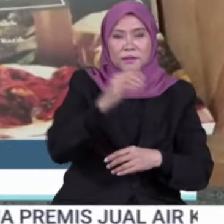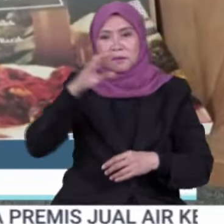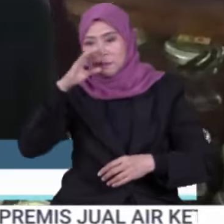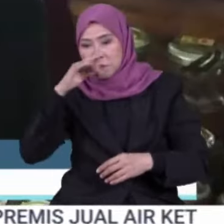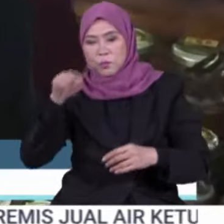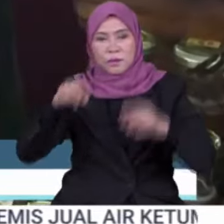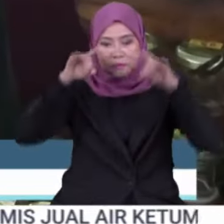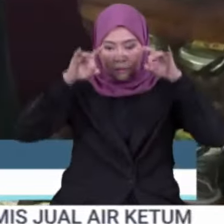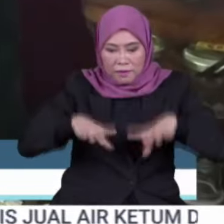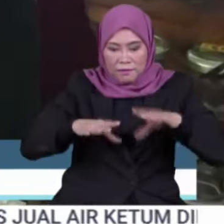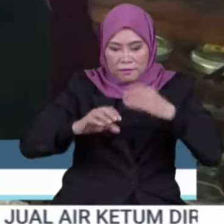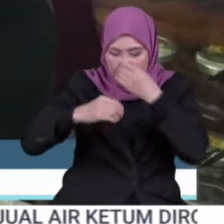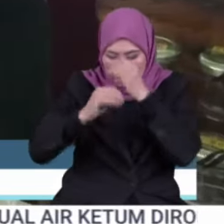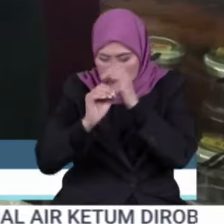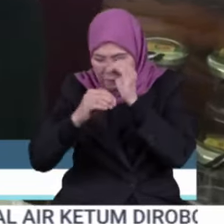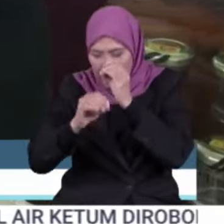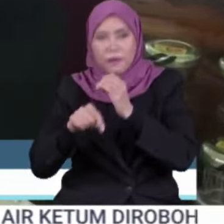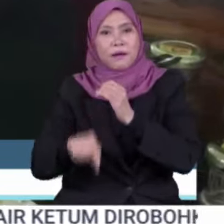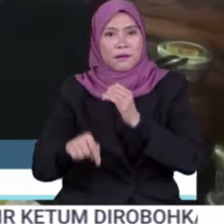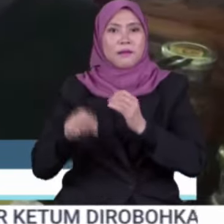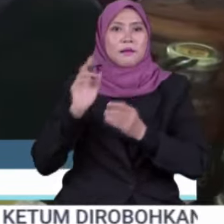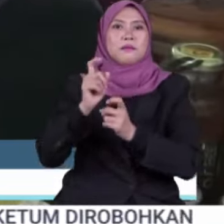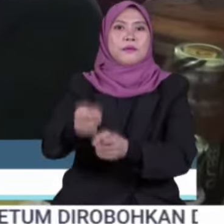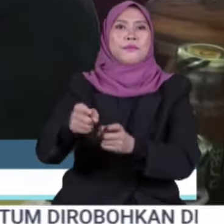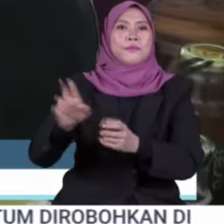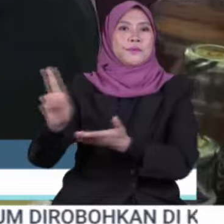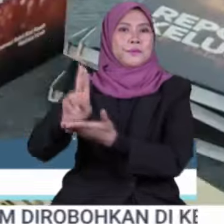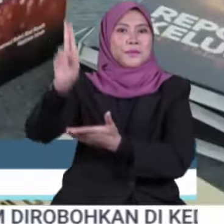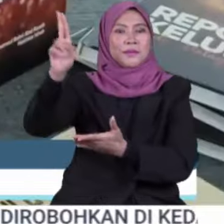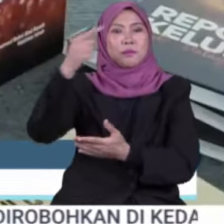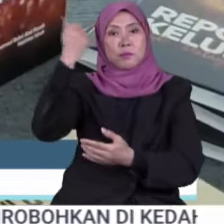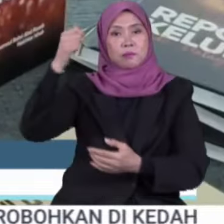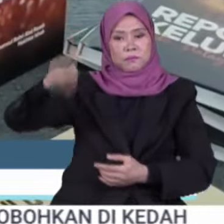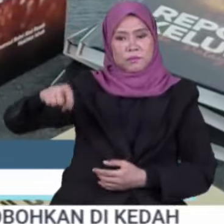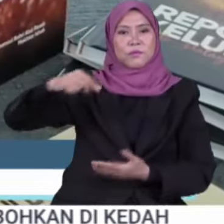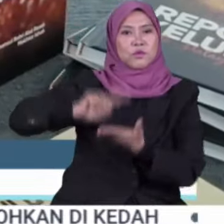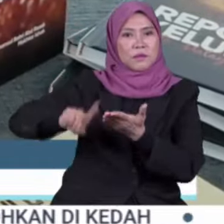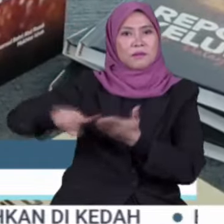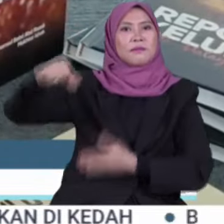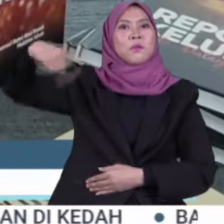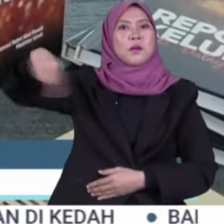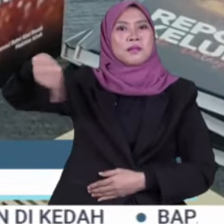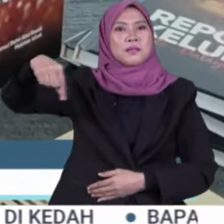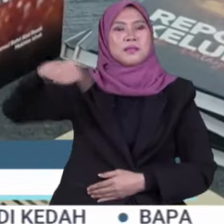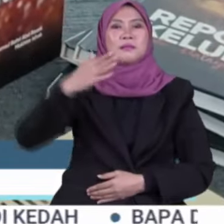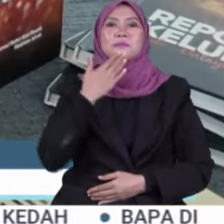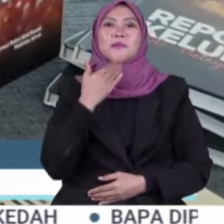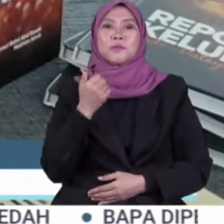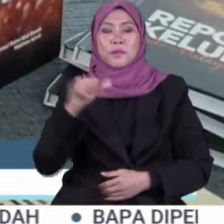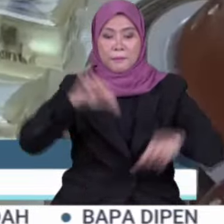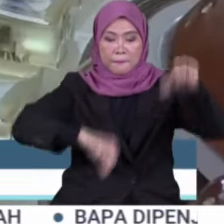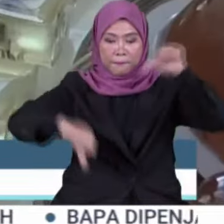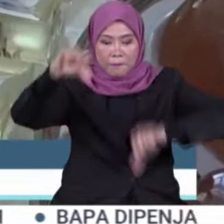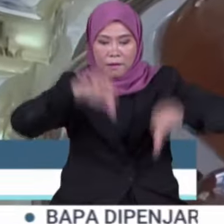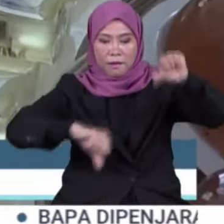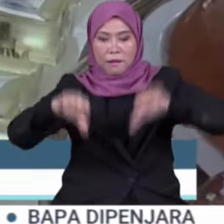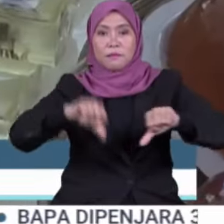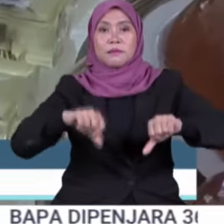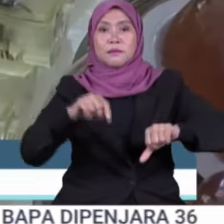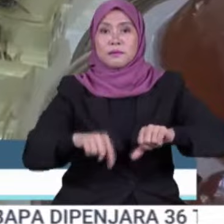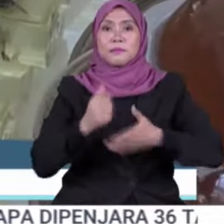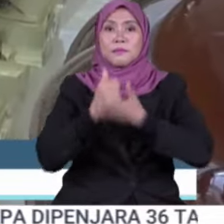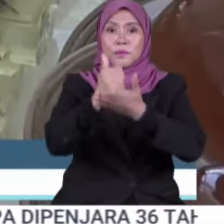telah menubuhkan bersama dengan Kerajaan Negeri Terengganu ini Makmal Kualiti Madu Pantai Timur. Jadi makmal ini bertujuan ini adalah untuk membantu